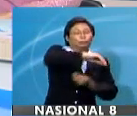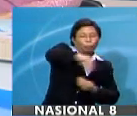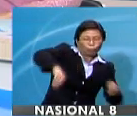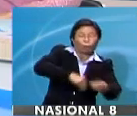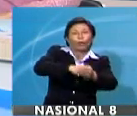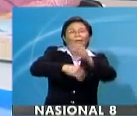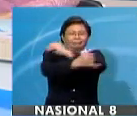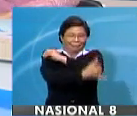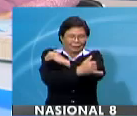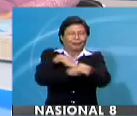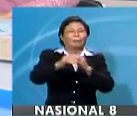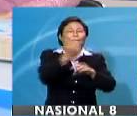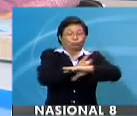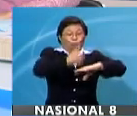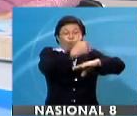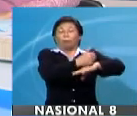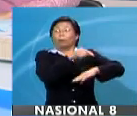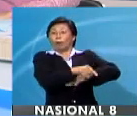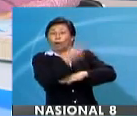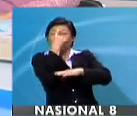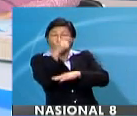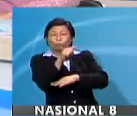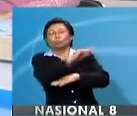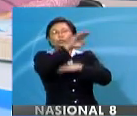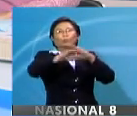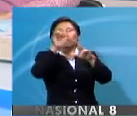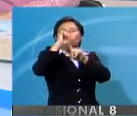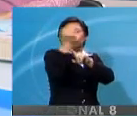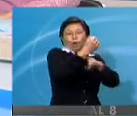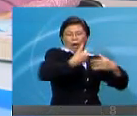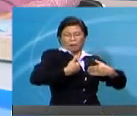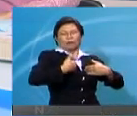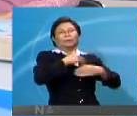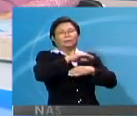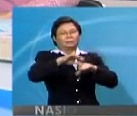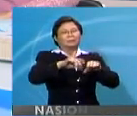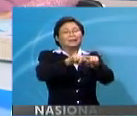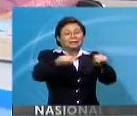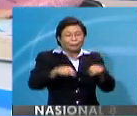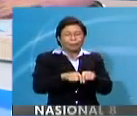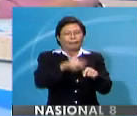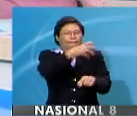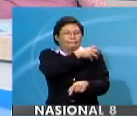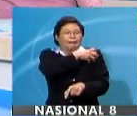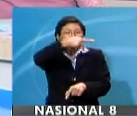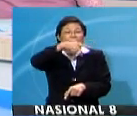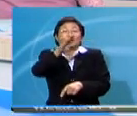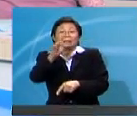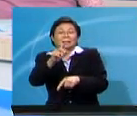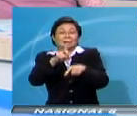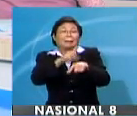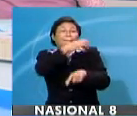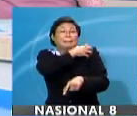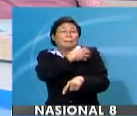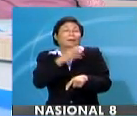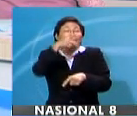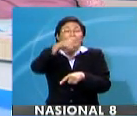negara penubuhan jpp merupakan pelengkap kepada semua pertubuhan sedia ada dalam kawasan pihak berkuasa tempatan PBT